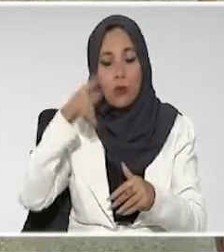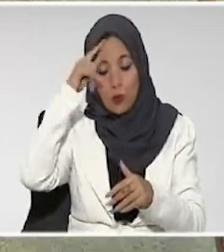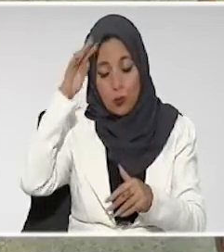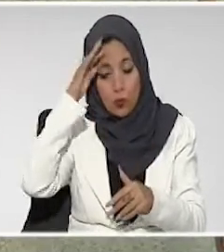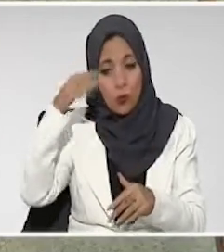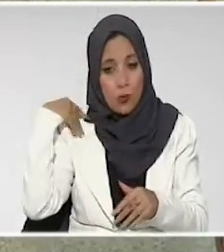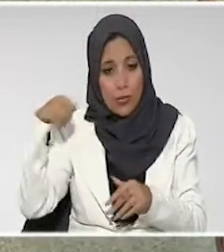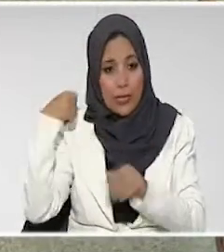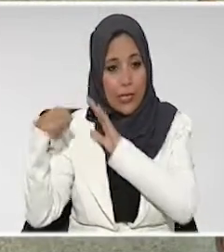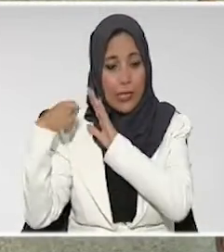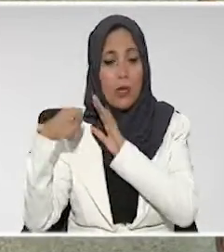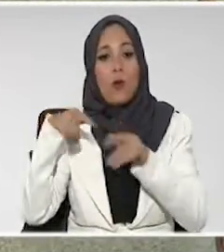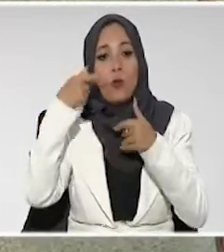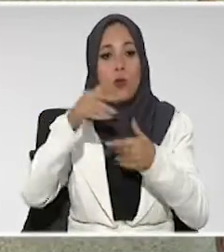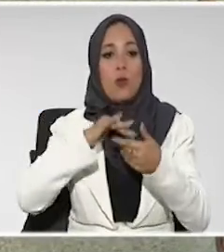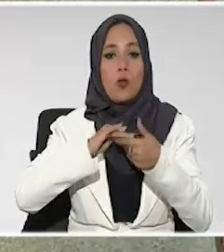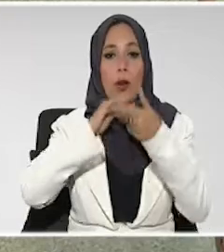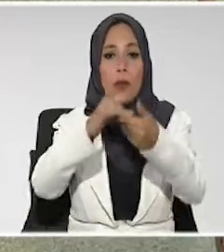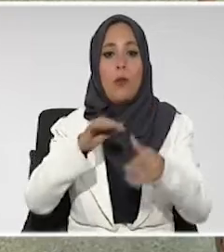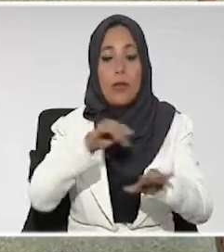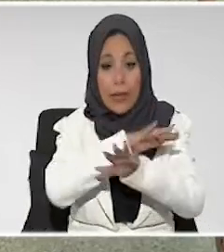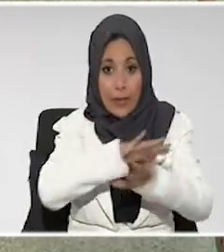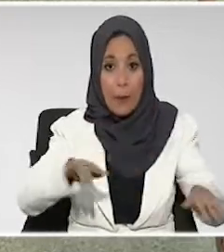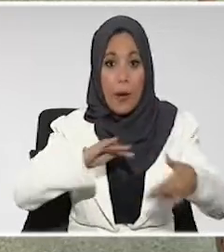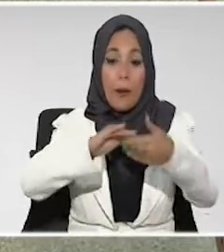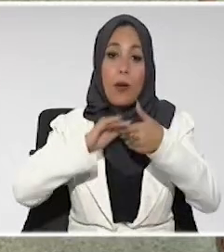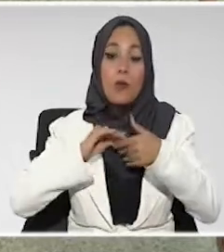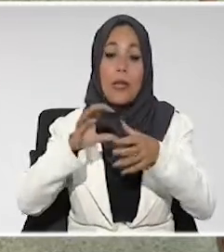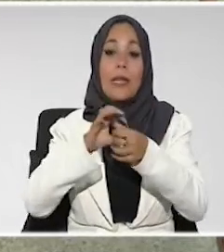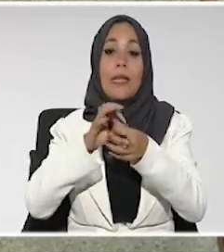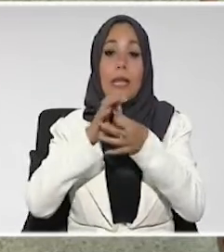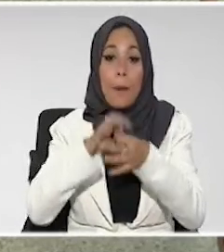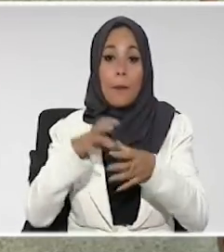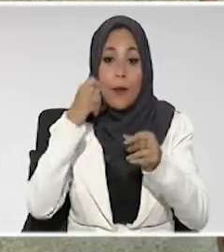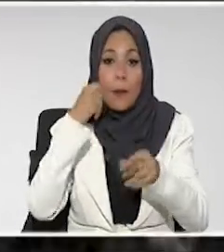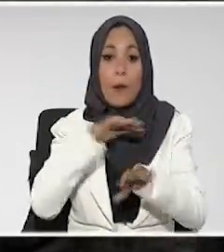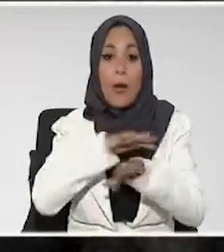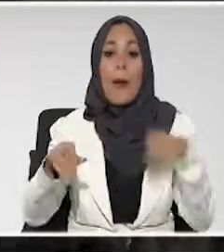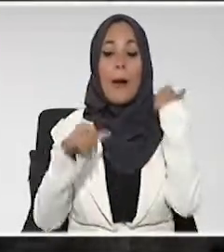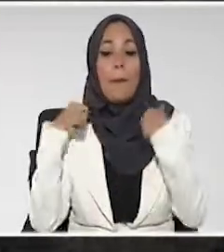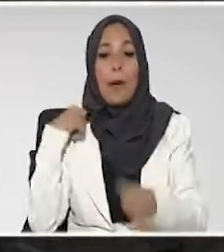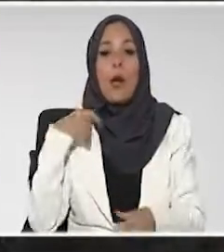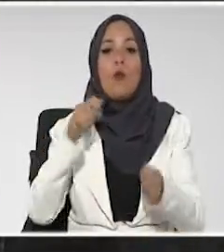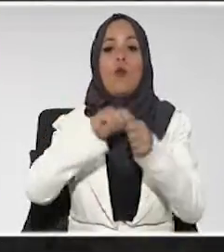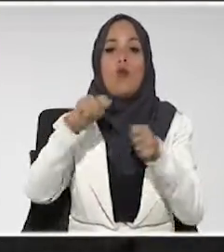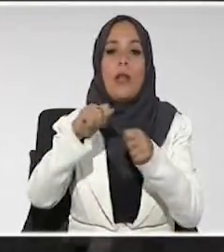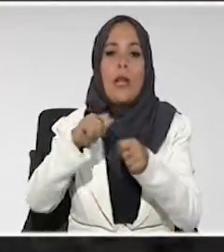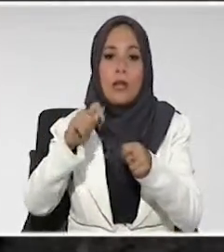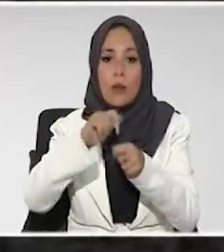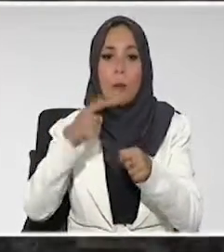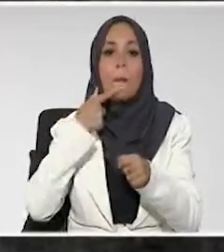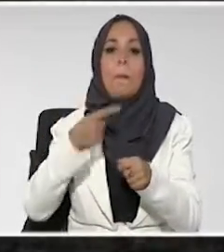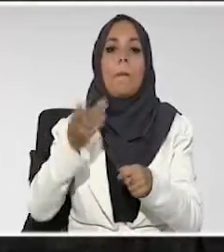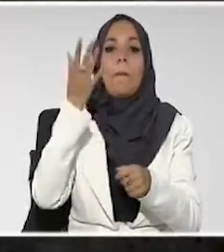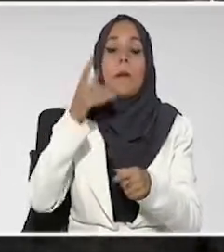السيسي فعلا الدعم اللي دخل البلد ده والصرف الصحي والغاز احنا كنا محتاجينه من 100 سنة.